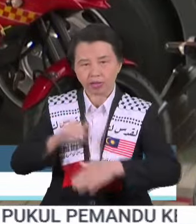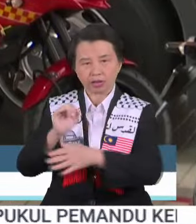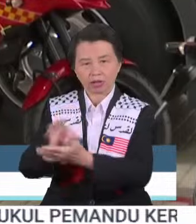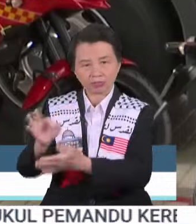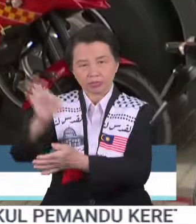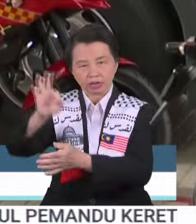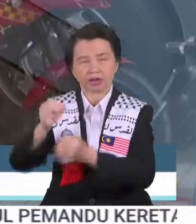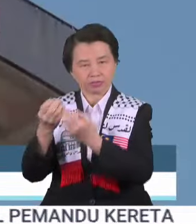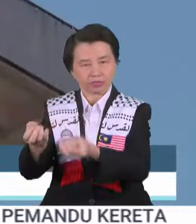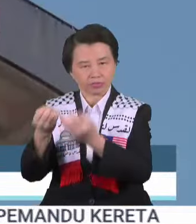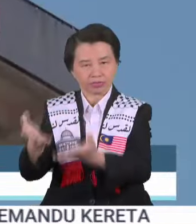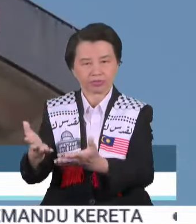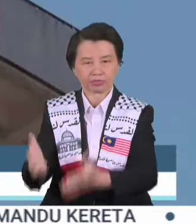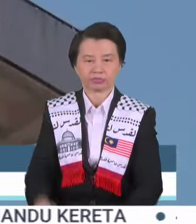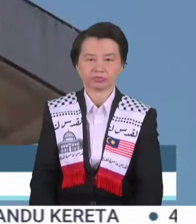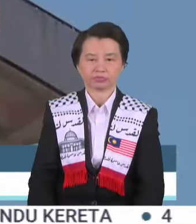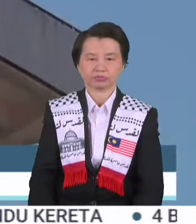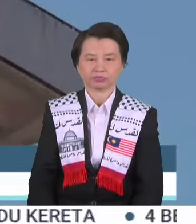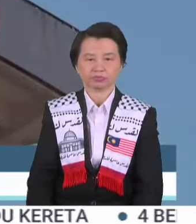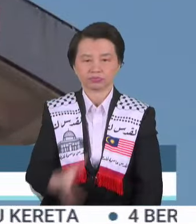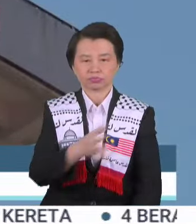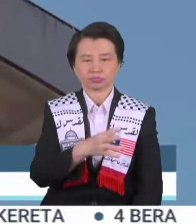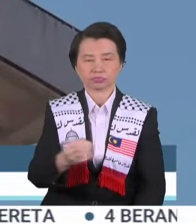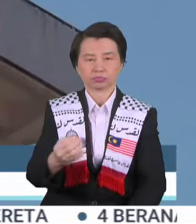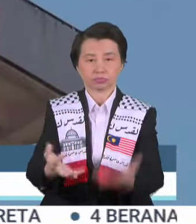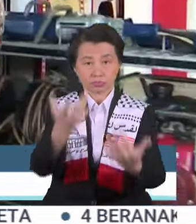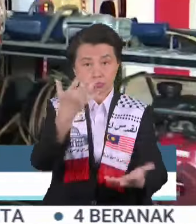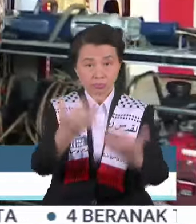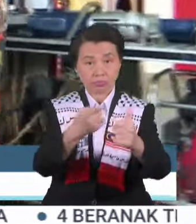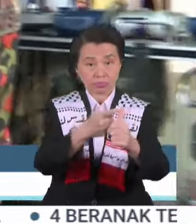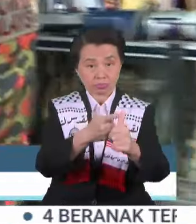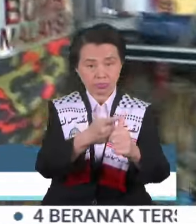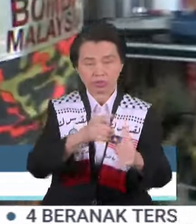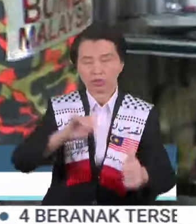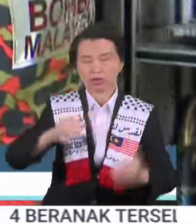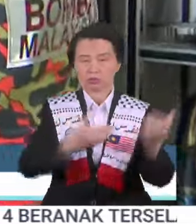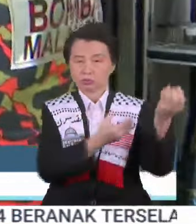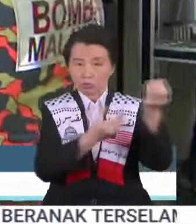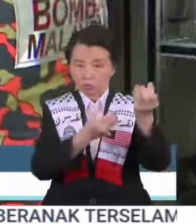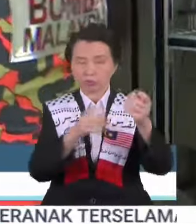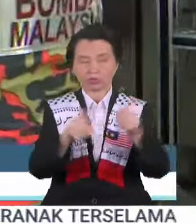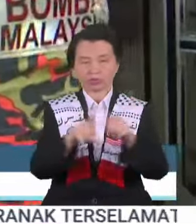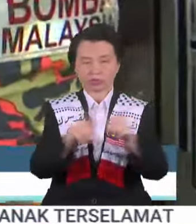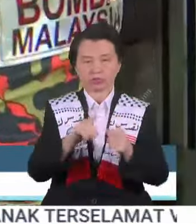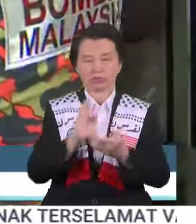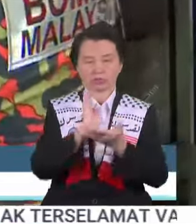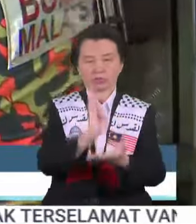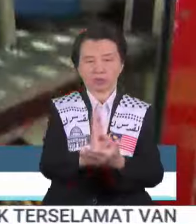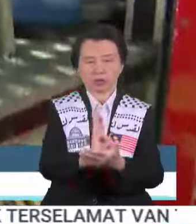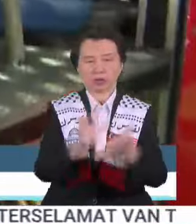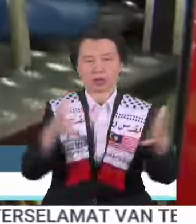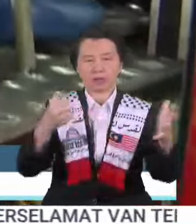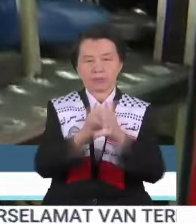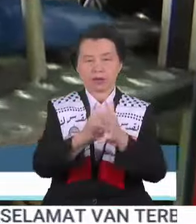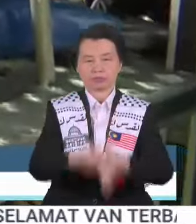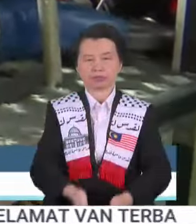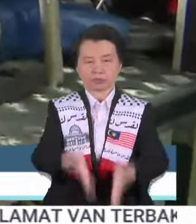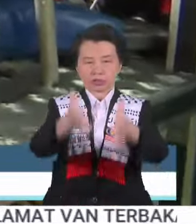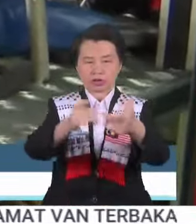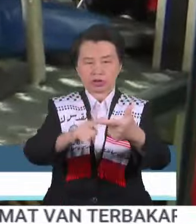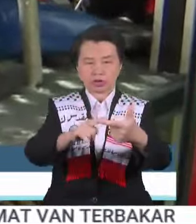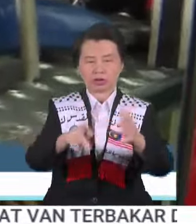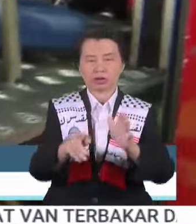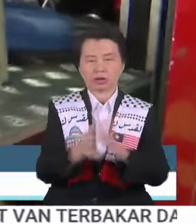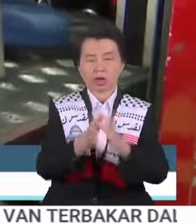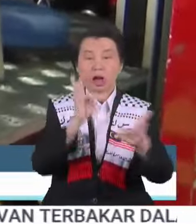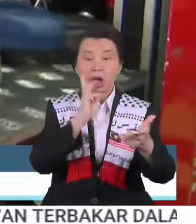menolong anggota lain. Tidak hanya isu kebakaran, JBPM turut membantu menangani kes seperti kemalangan jalan raya,